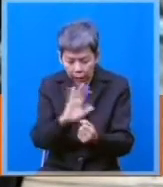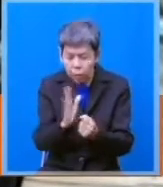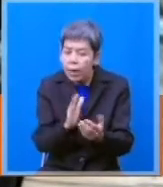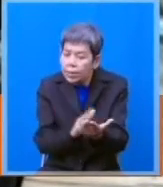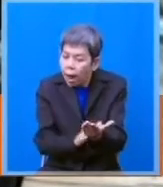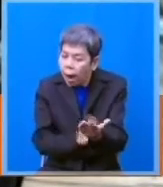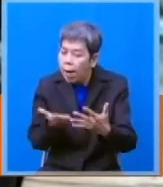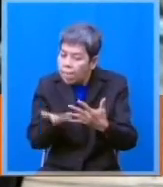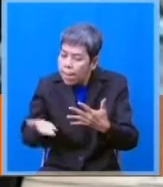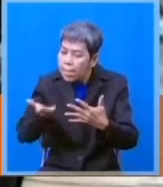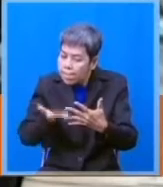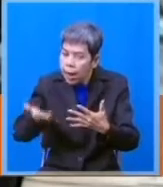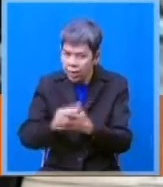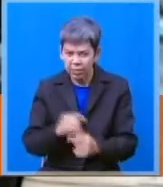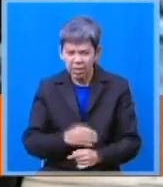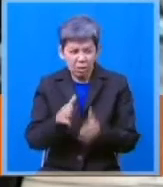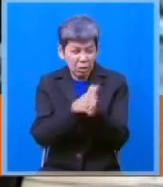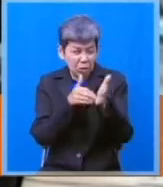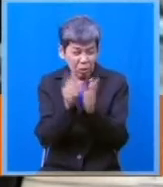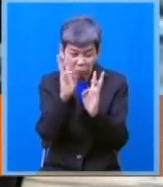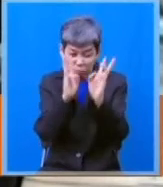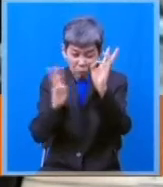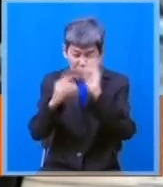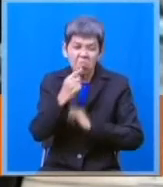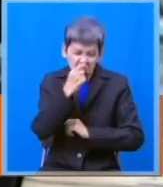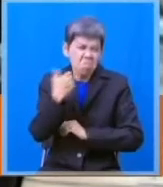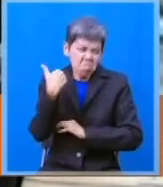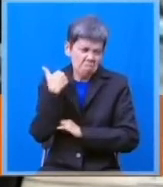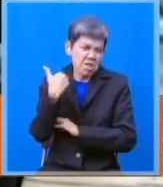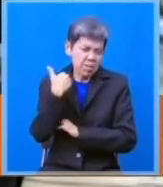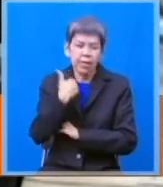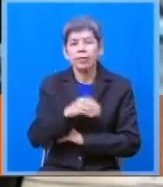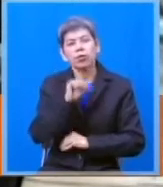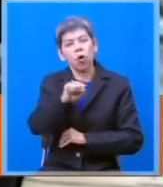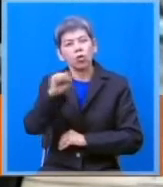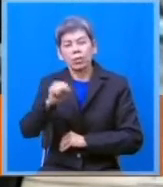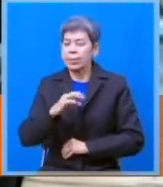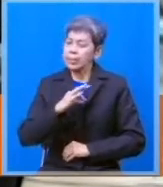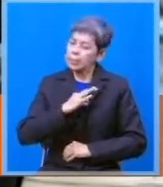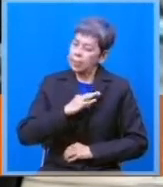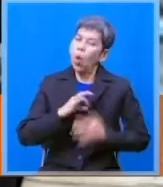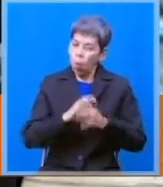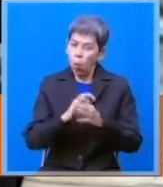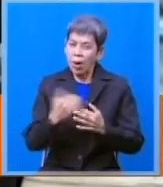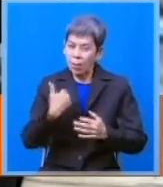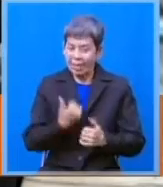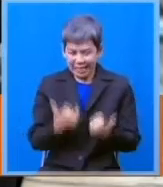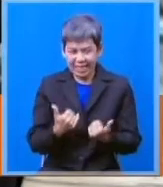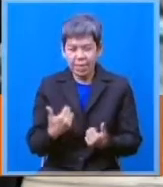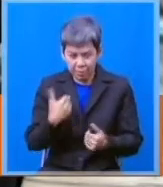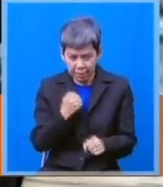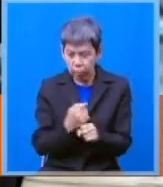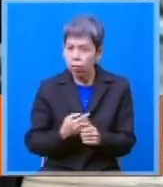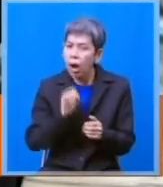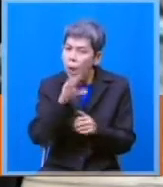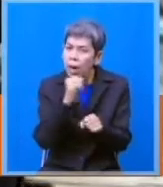ขึ้นขณะที่กลิ่นสีและก็ฝุ่นละอองค่ะยังคงเป็นเรื่องที่สมาชิกแสดงความเป็นห่วงนะคะจนต้องมีการเสนอ